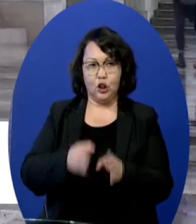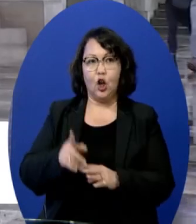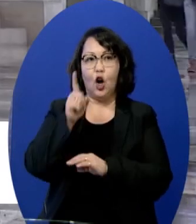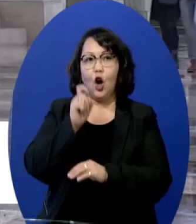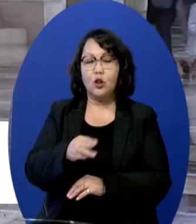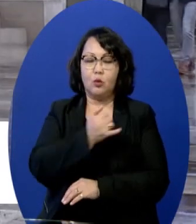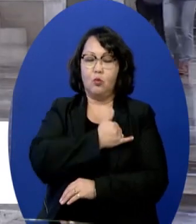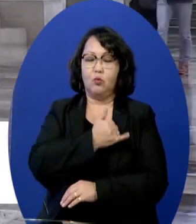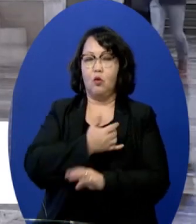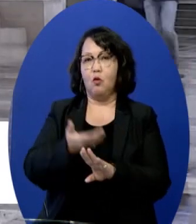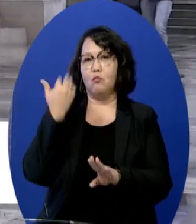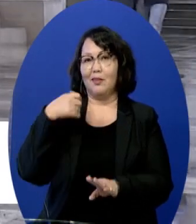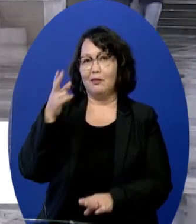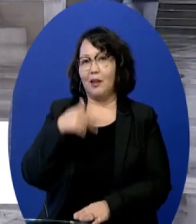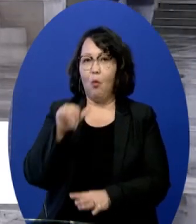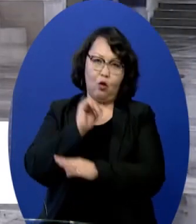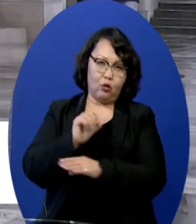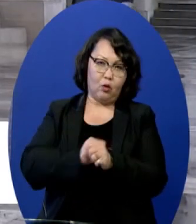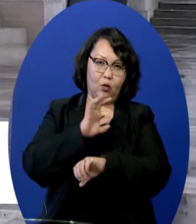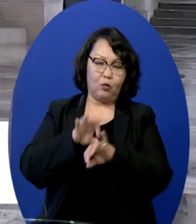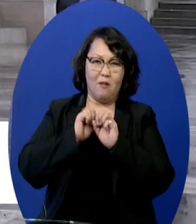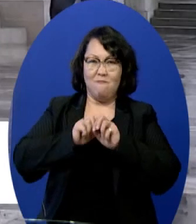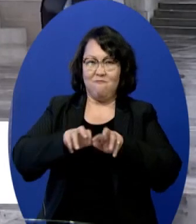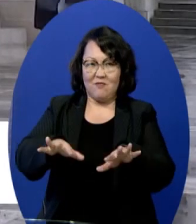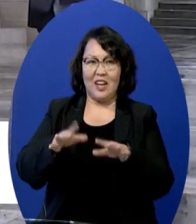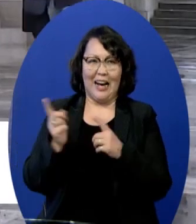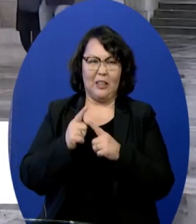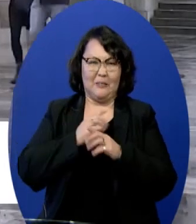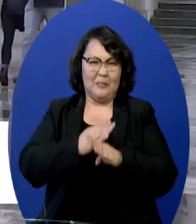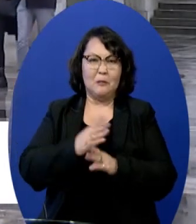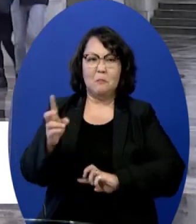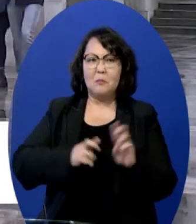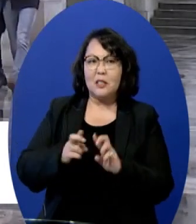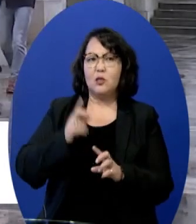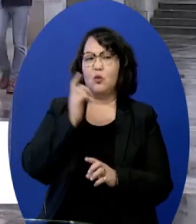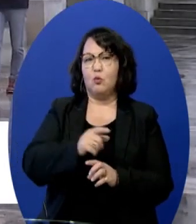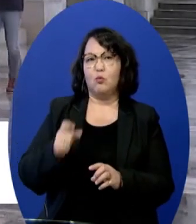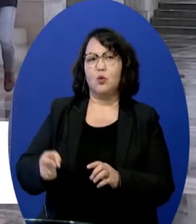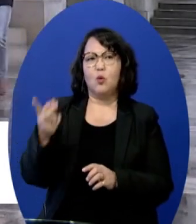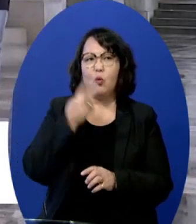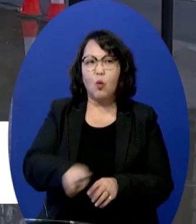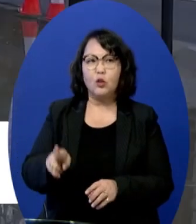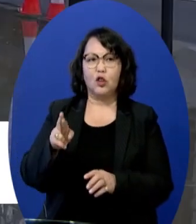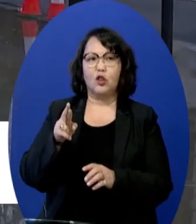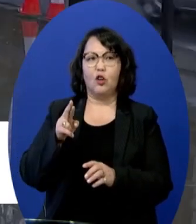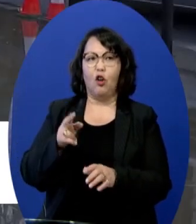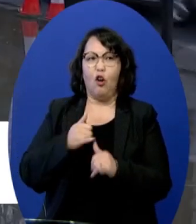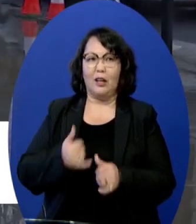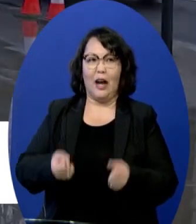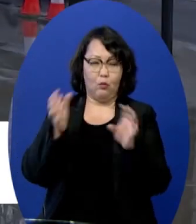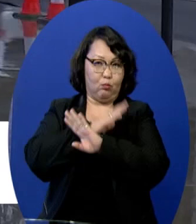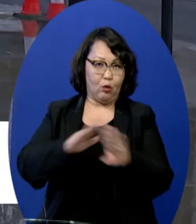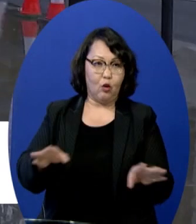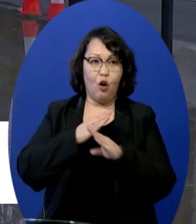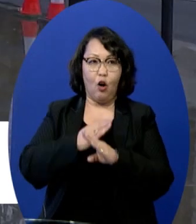гарагт халдварын нөхцөл байдал хүндэрч байгаа учраас хатуу хөлөөрөө тогтоож бизнес хүмүүст хүнд цохилдог өгөхгүй тулд 20 цэрийн дэглэмийн